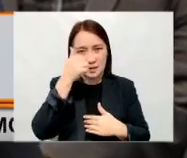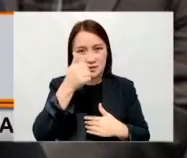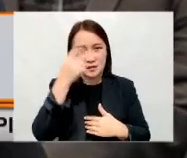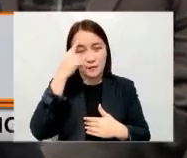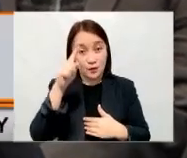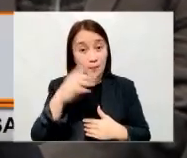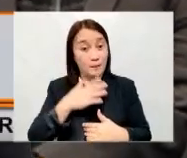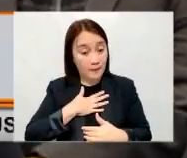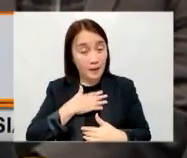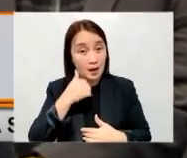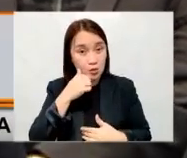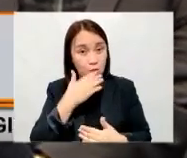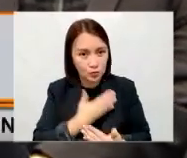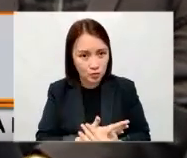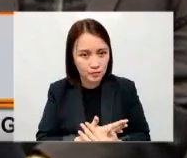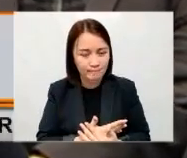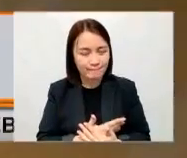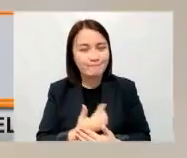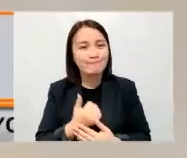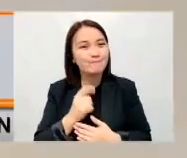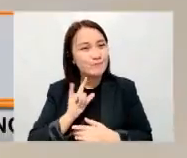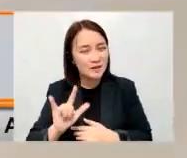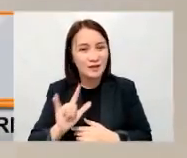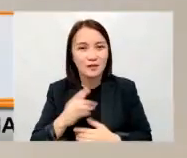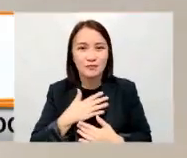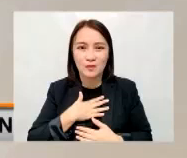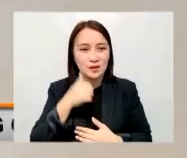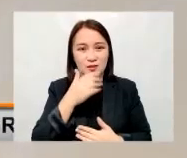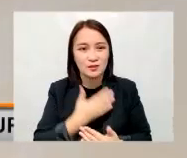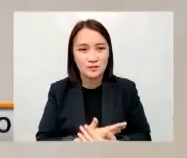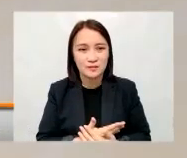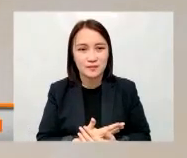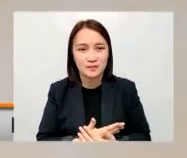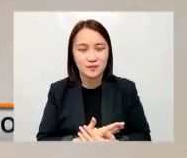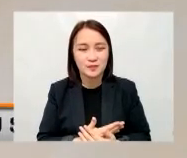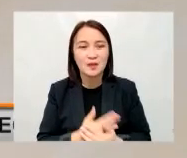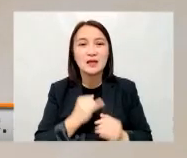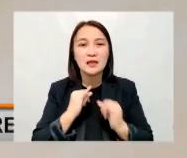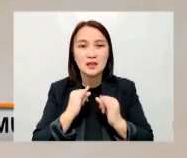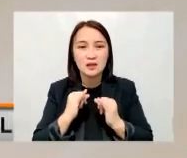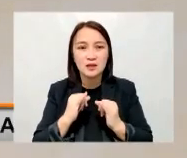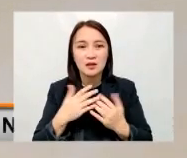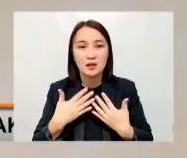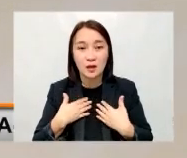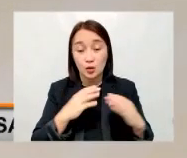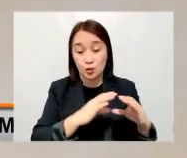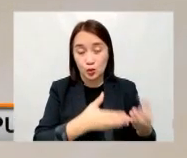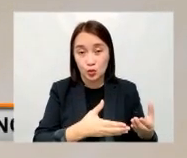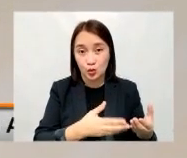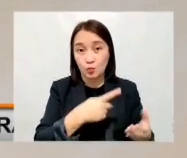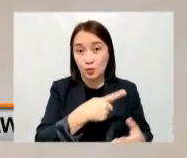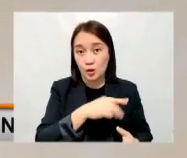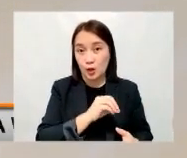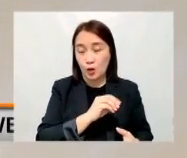first. I love my daughter more than anything. Sa isang pahayag, naninindigan ng kampo ni Pok Wang na dapat pa